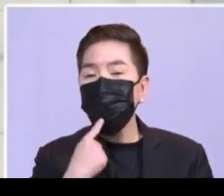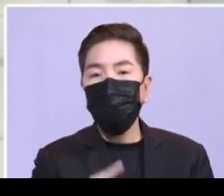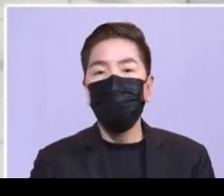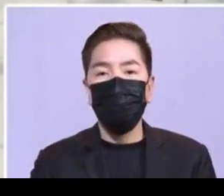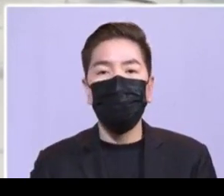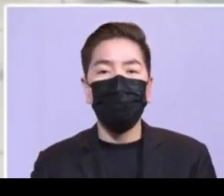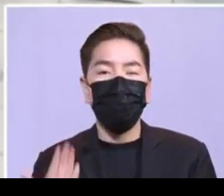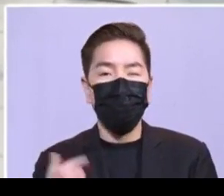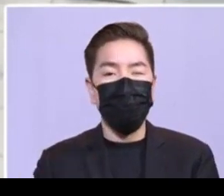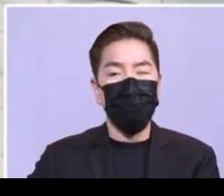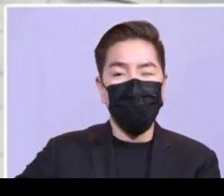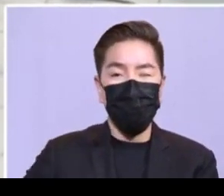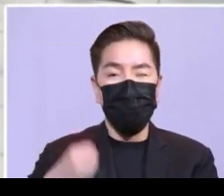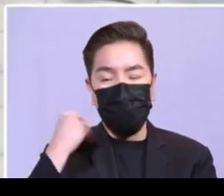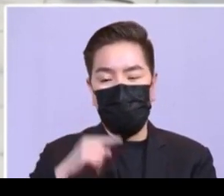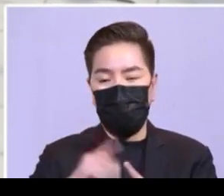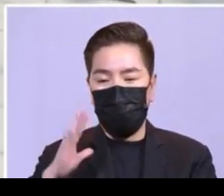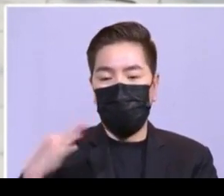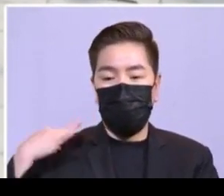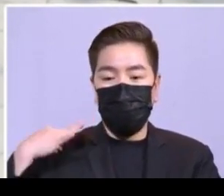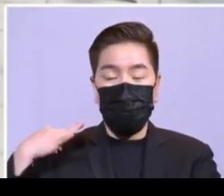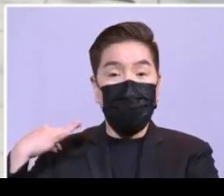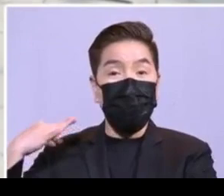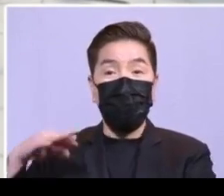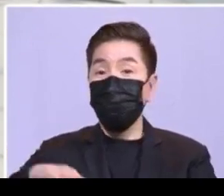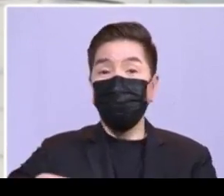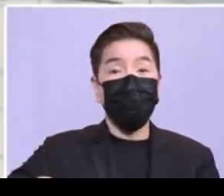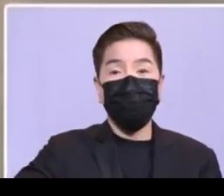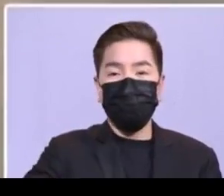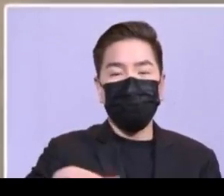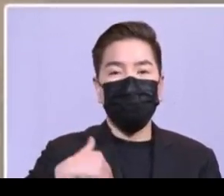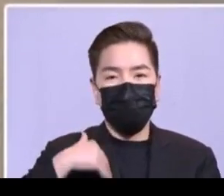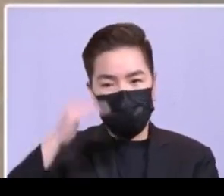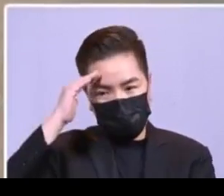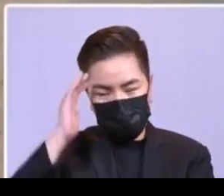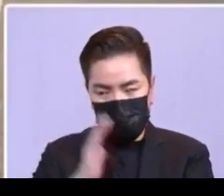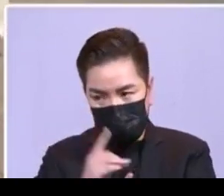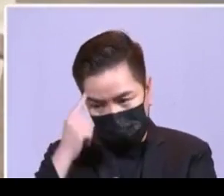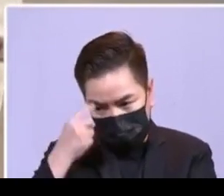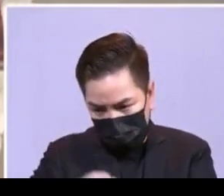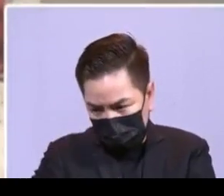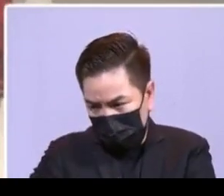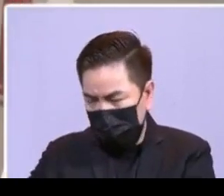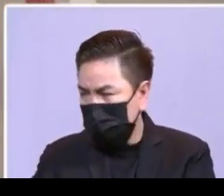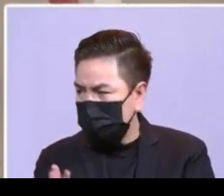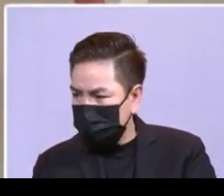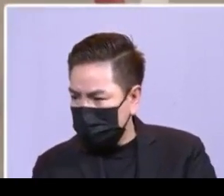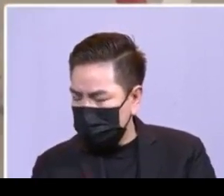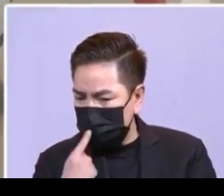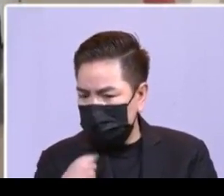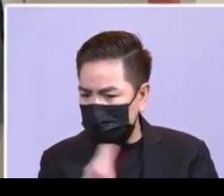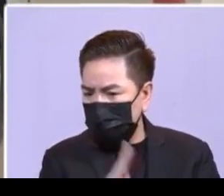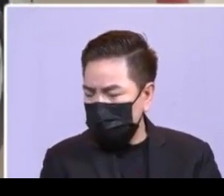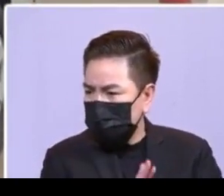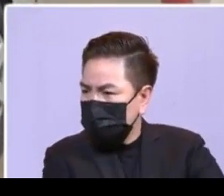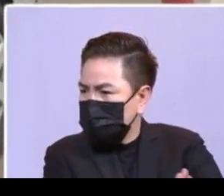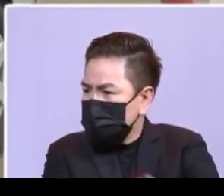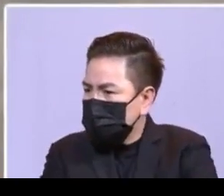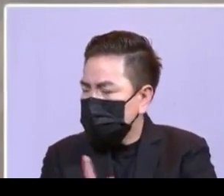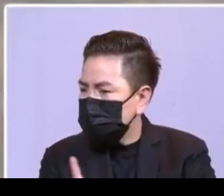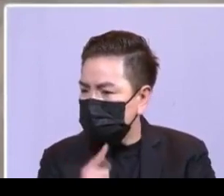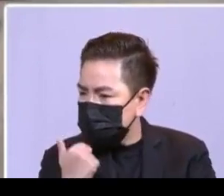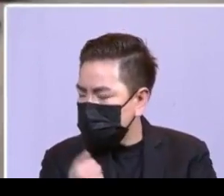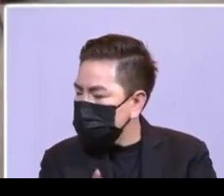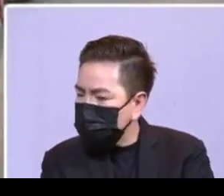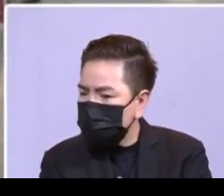ช่วงสงกรานต์เนี่ยก็คือน้องๆอาสากู้ภัยแล้วก็ทางเจ้าหน้าที่ตำรวจเนี่ยเขาก็ร่วมกันคิดออกไอเดียว่าเอ๊ะจะทำยังไงให้คน